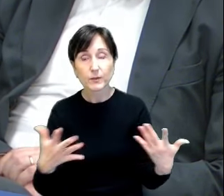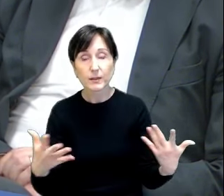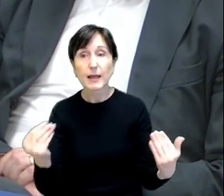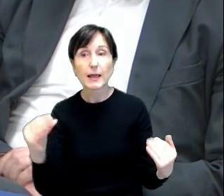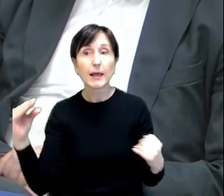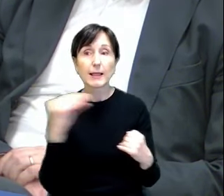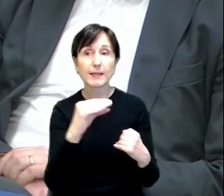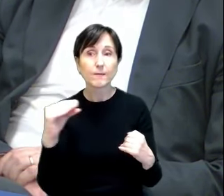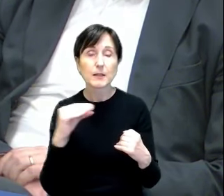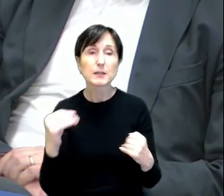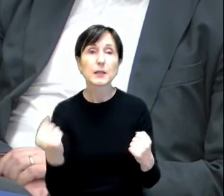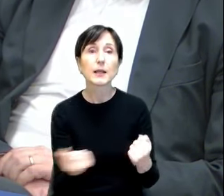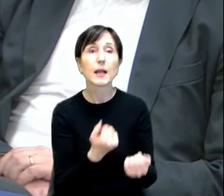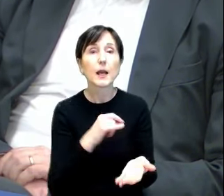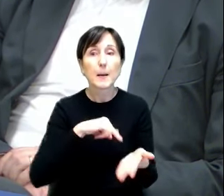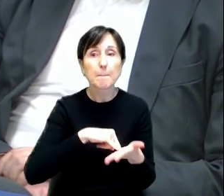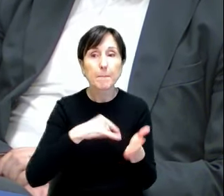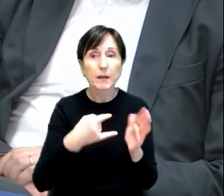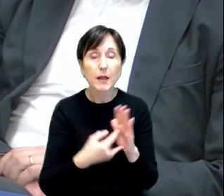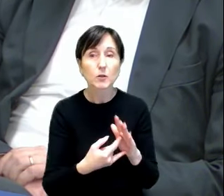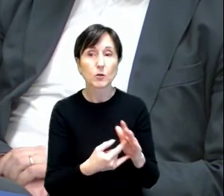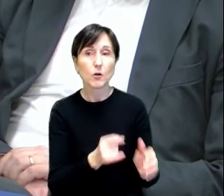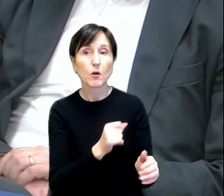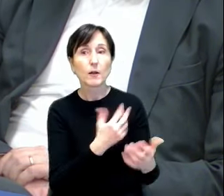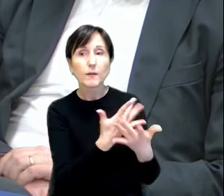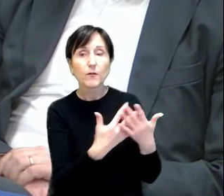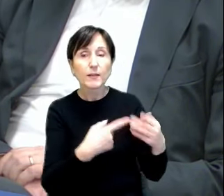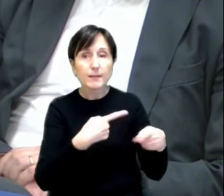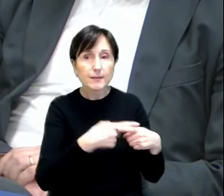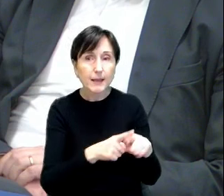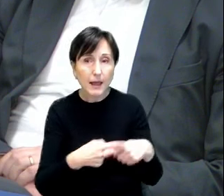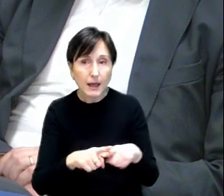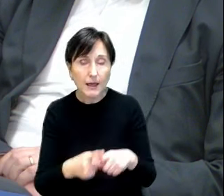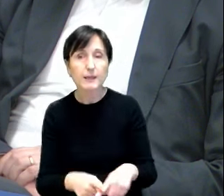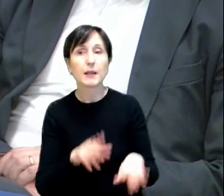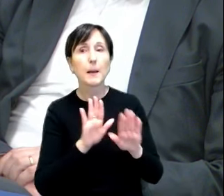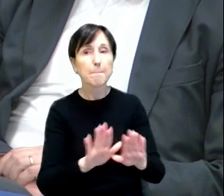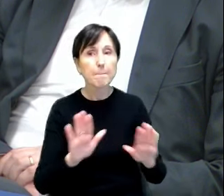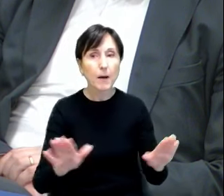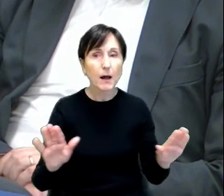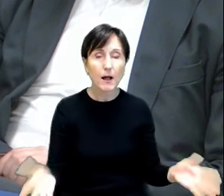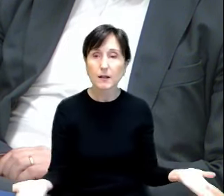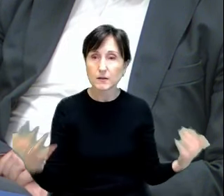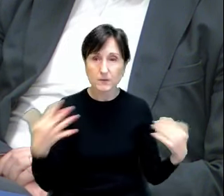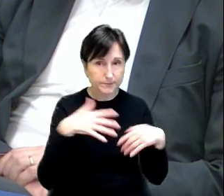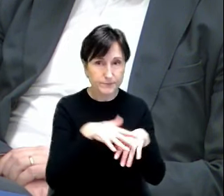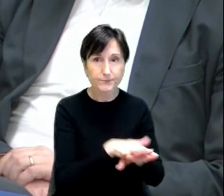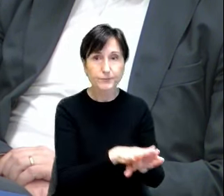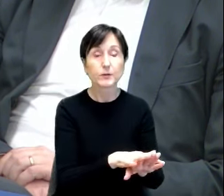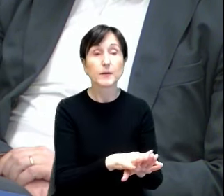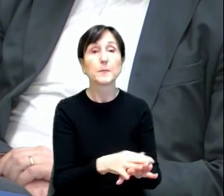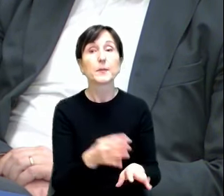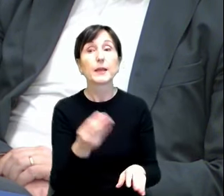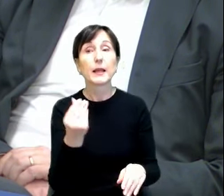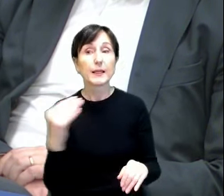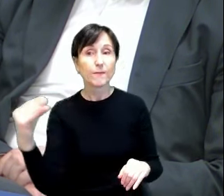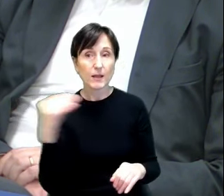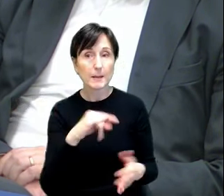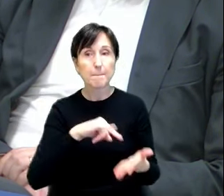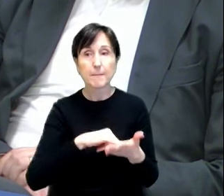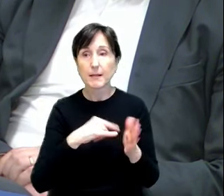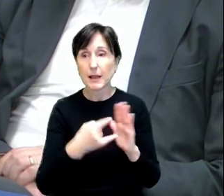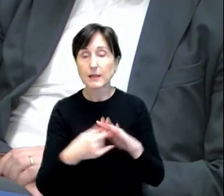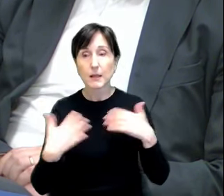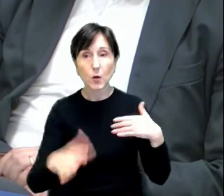nuo medicininės įrangos iki baldų tai a visas investicinis planas jau pateiktas centrinei